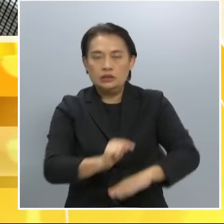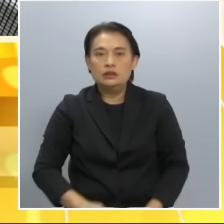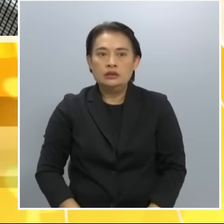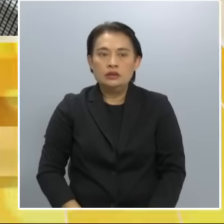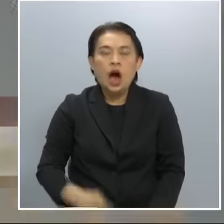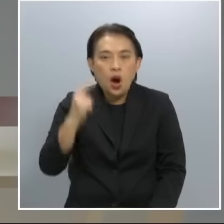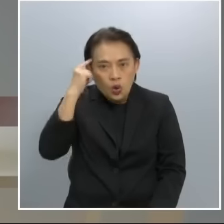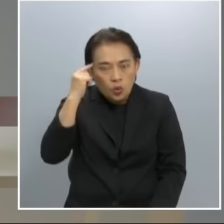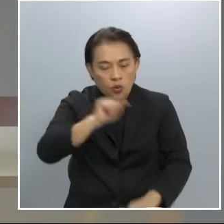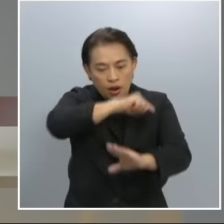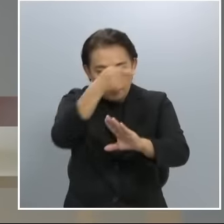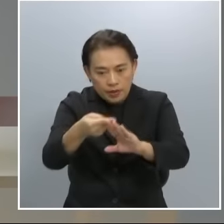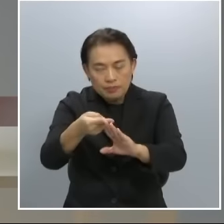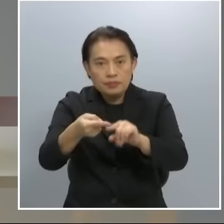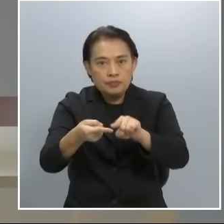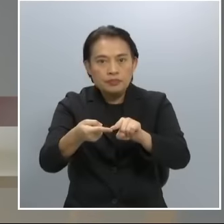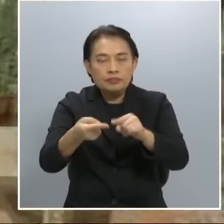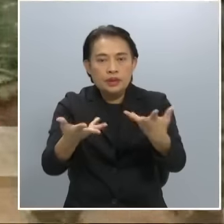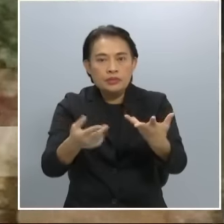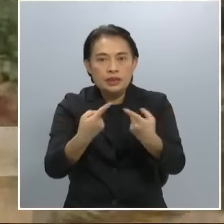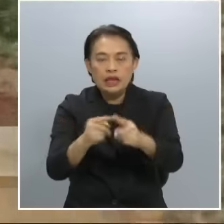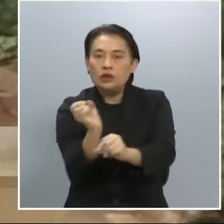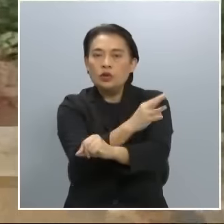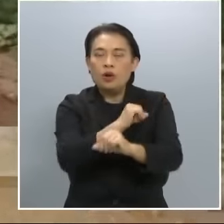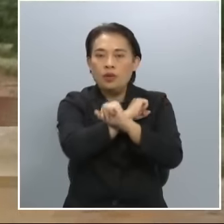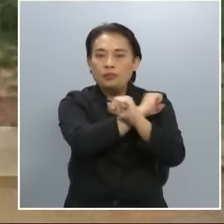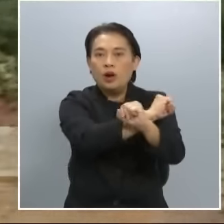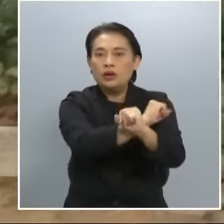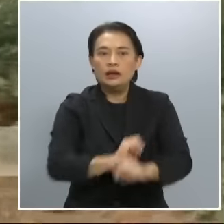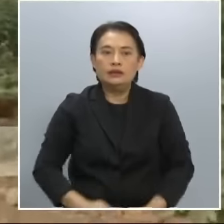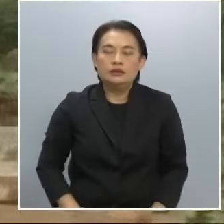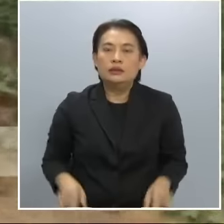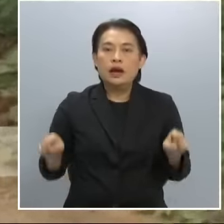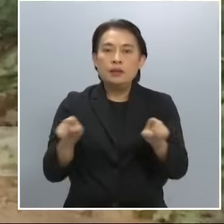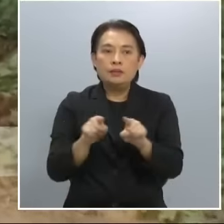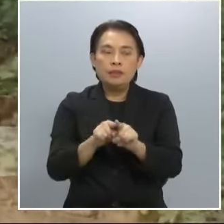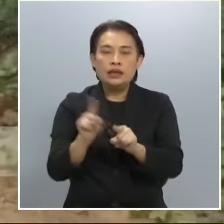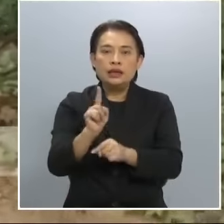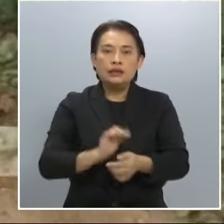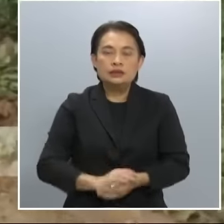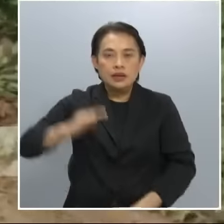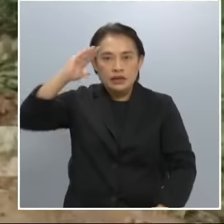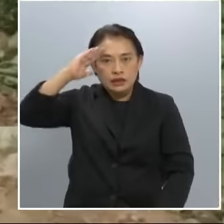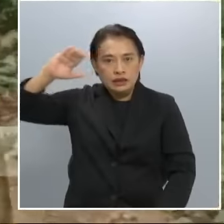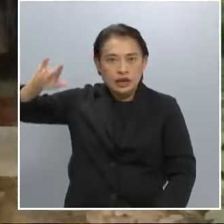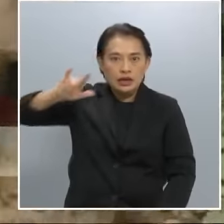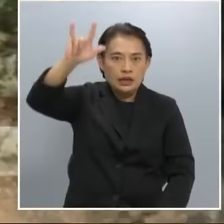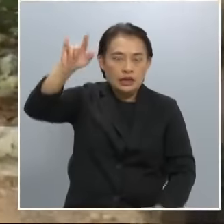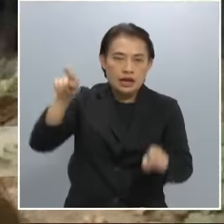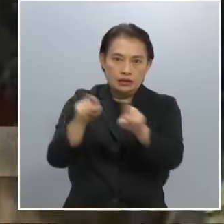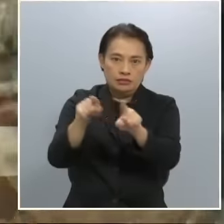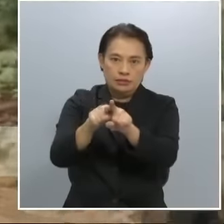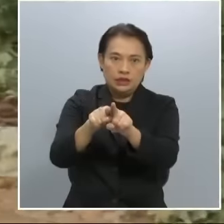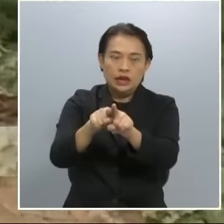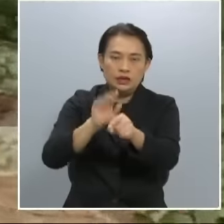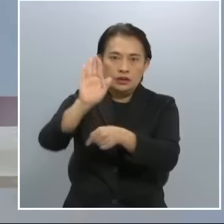าแต่ก็ต้องมีการป้องกันเต็มที่เช่นเดียวกับกองทัพอากาศ ได้นำเครื่องบินเฝ้าตรวจทางอากาศตลอดเวลาสามารถสกัด